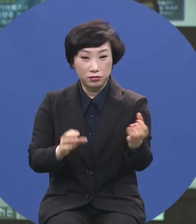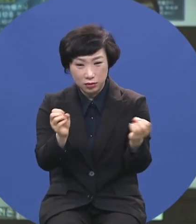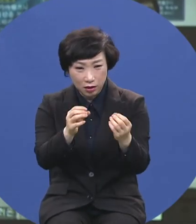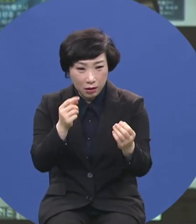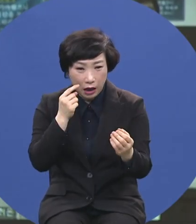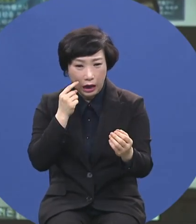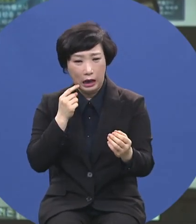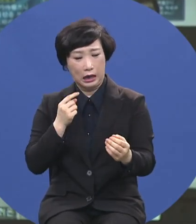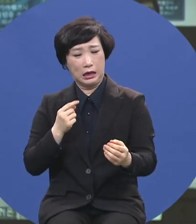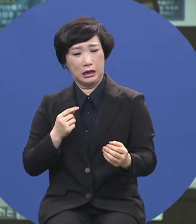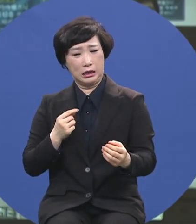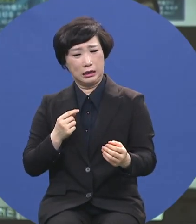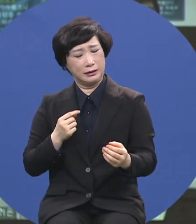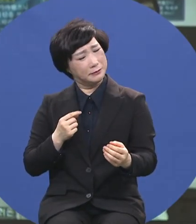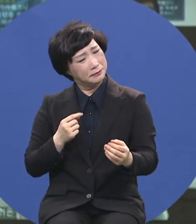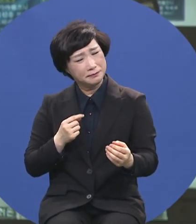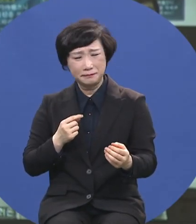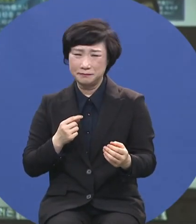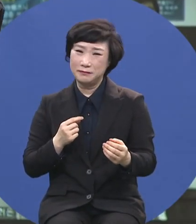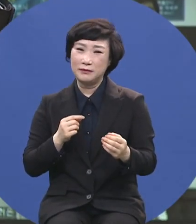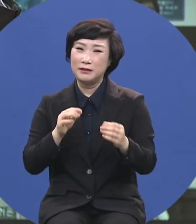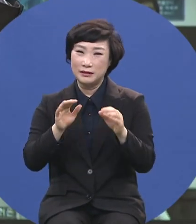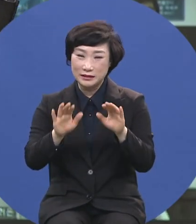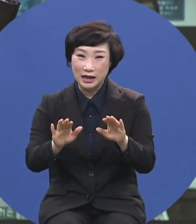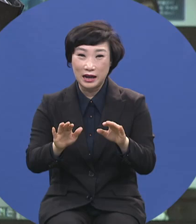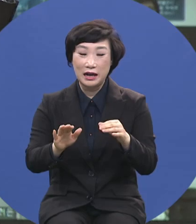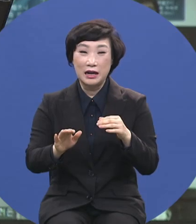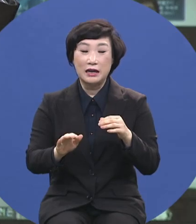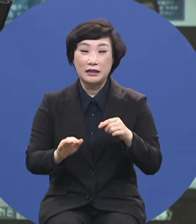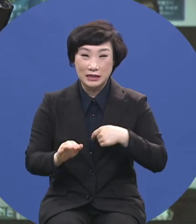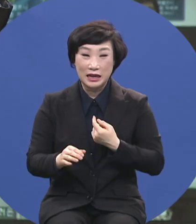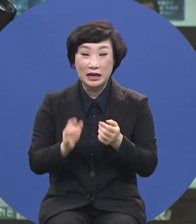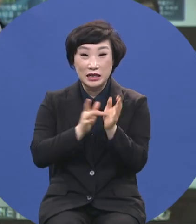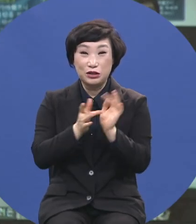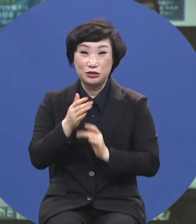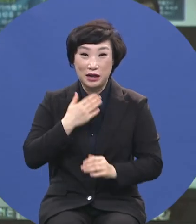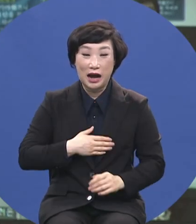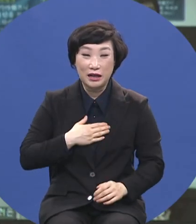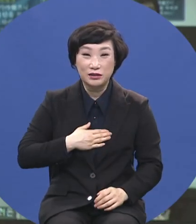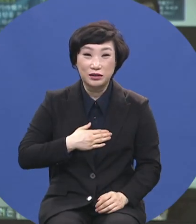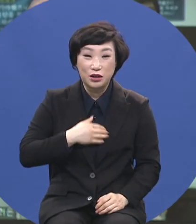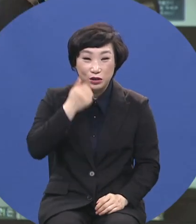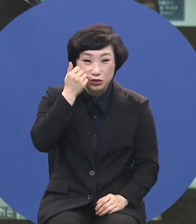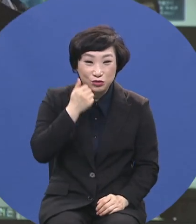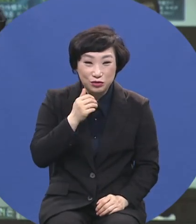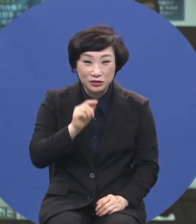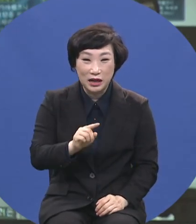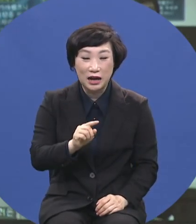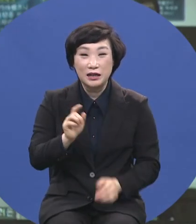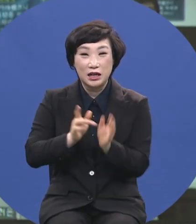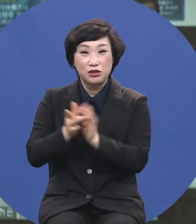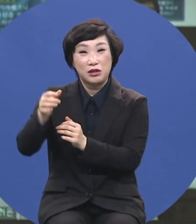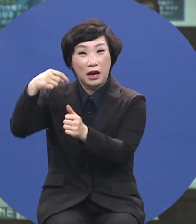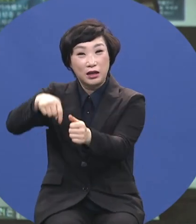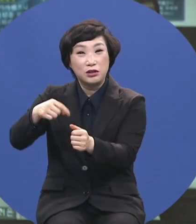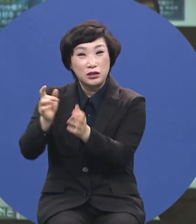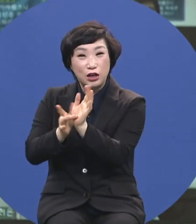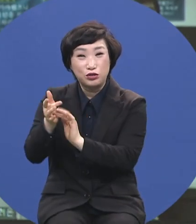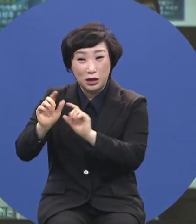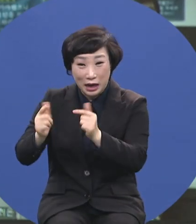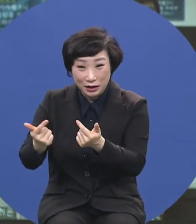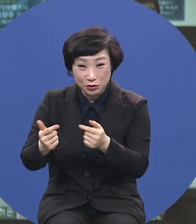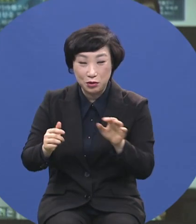해보면 자기가 예수를 아는 예수, 예수가 일러준 예수가